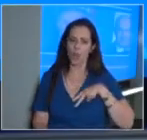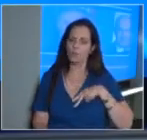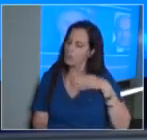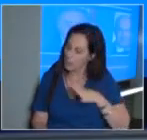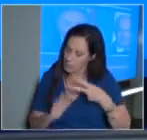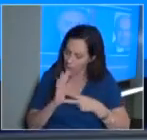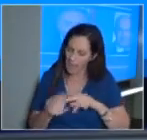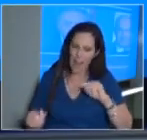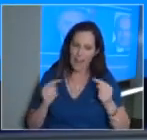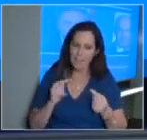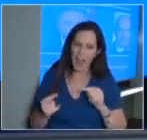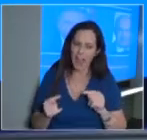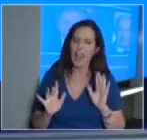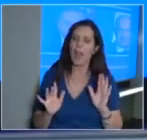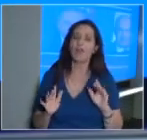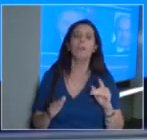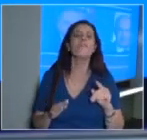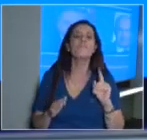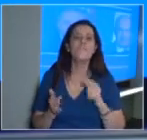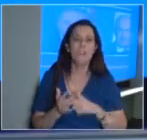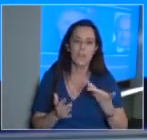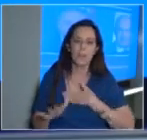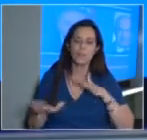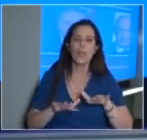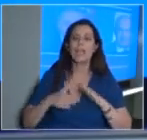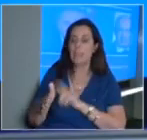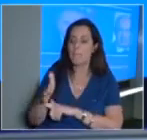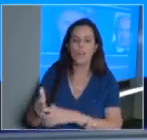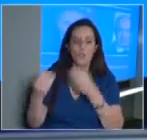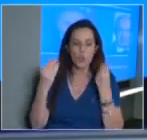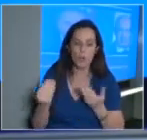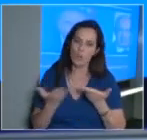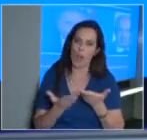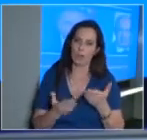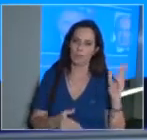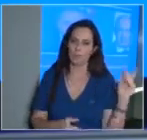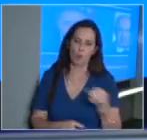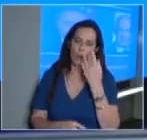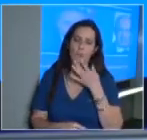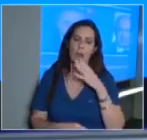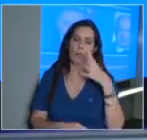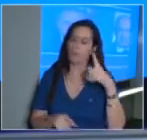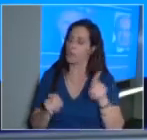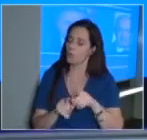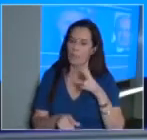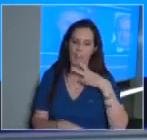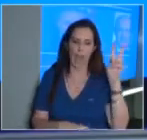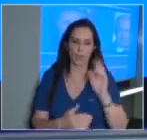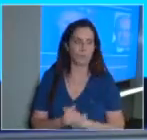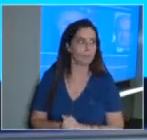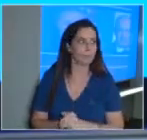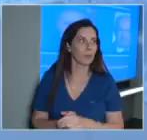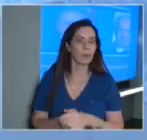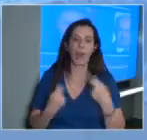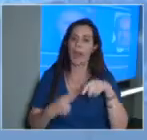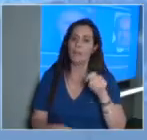להיכנס לחדר, להתווכח עד שיצא עשן יוון, ולצאת עם ממשלת ימין טובה שתשרת את, את אזרחי ישראל 4 שנים, בדיוק כפי שהבטחנו. אוקיי, חבר